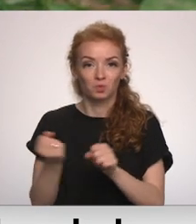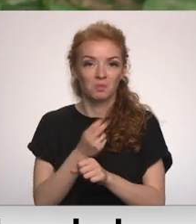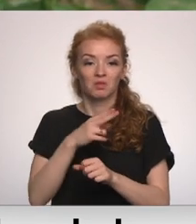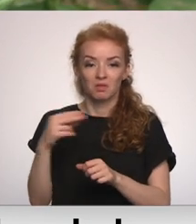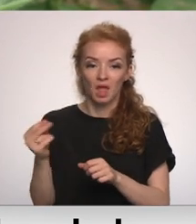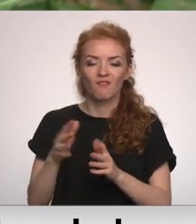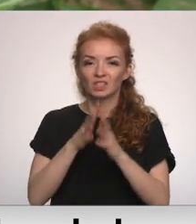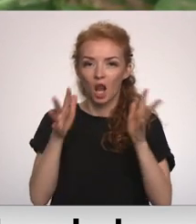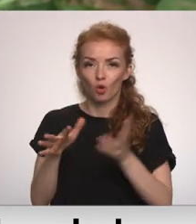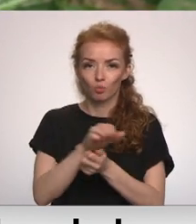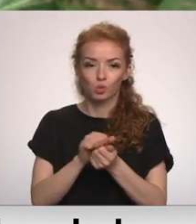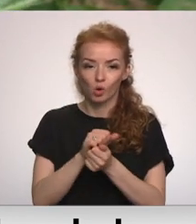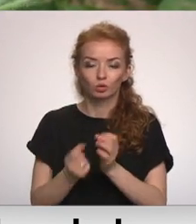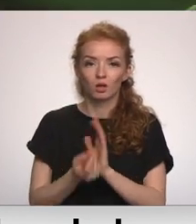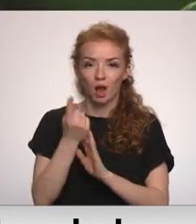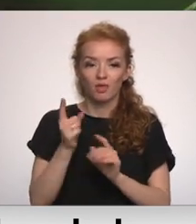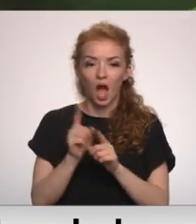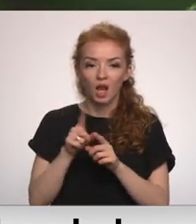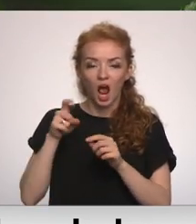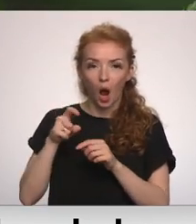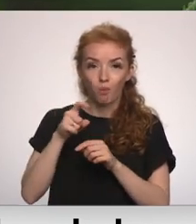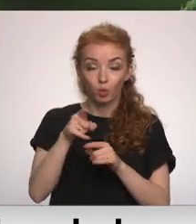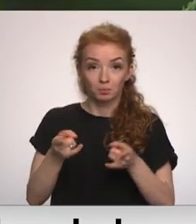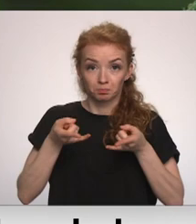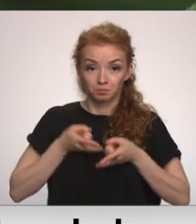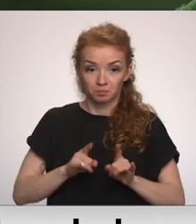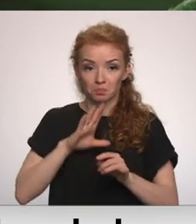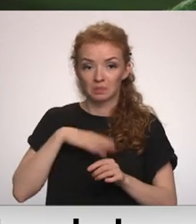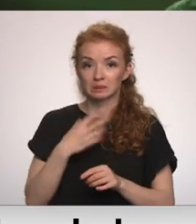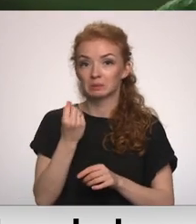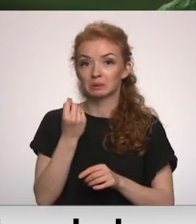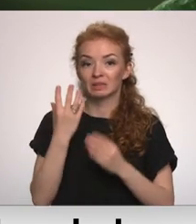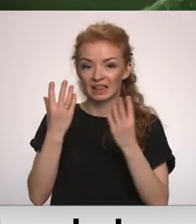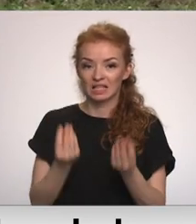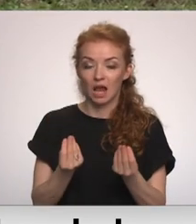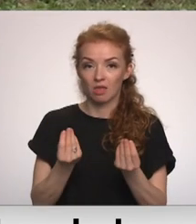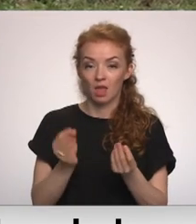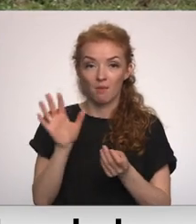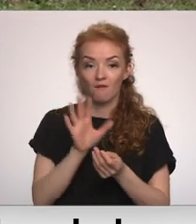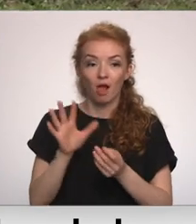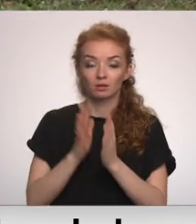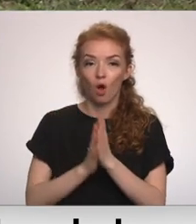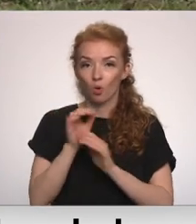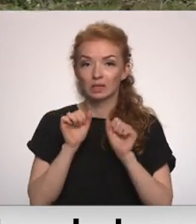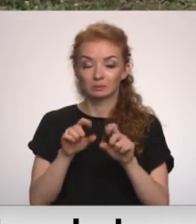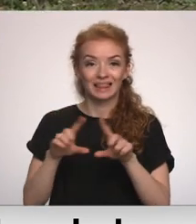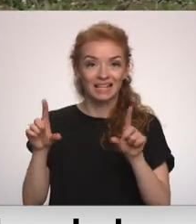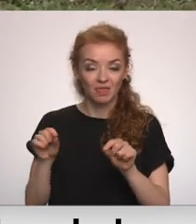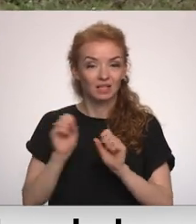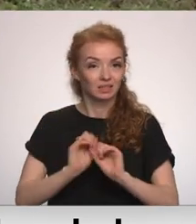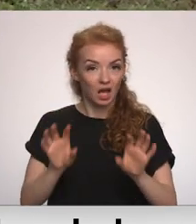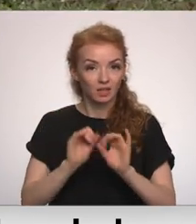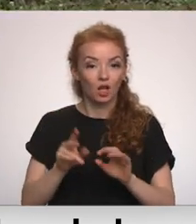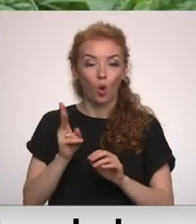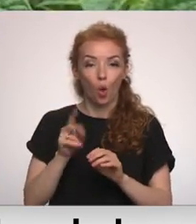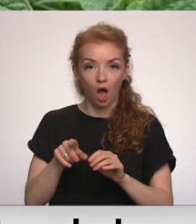postu kartupeļu stādījumiem nodara kāpuri, kuri izšķilsies pēc aptuveni 15 dienām. Valsts auga aizsardzības dienestā skaidro,